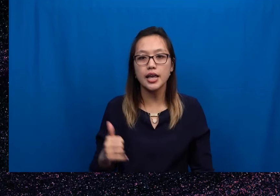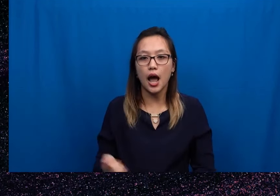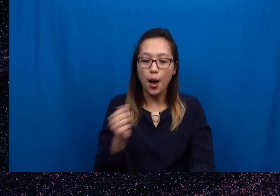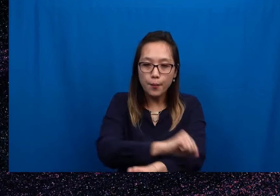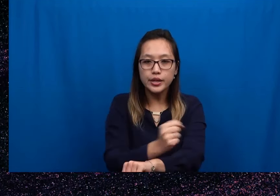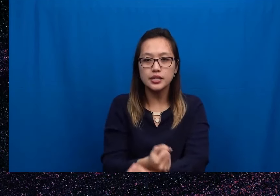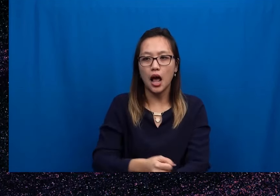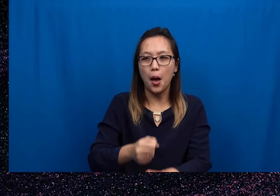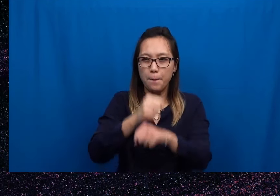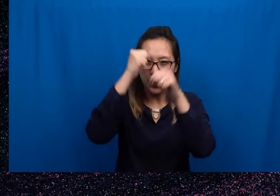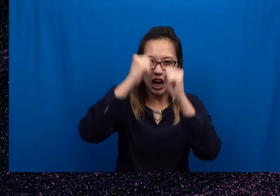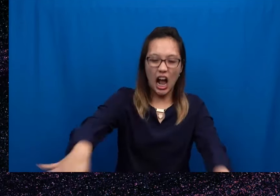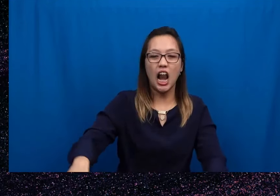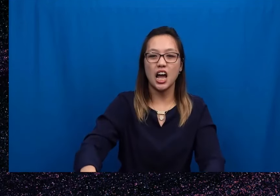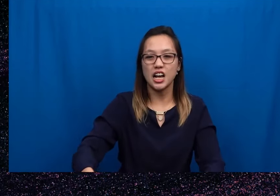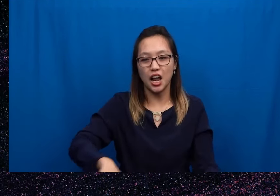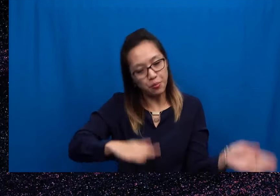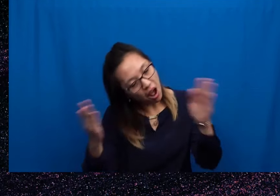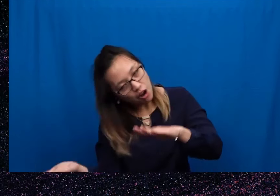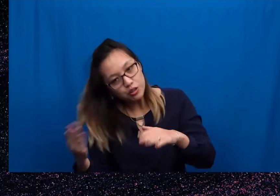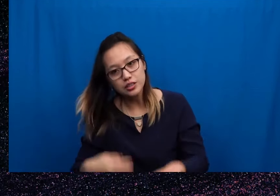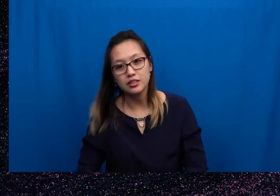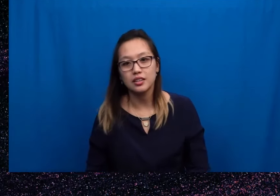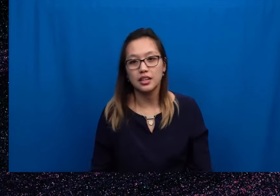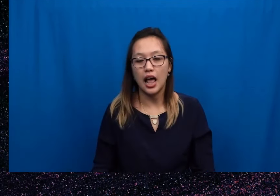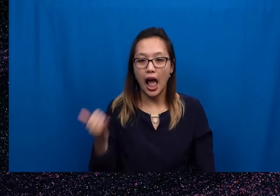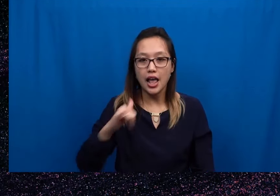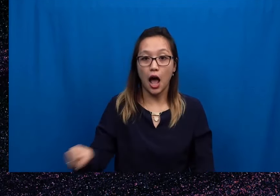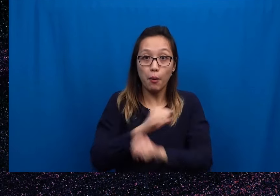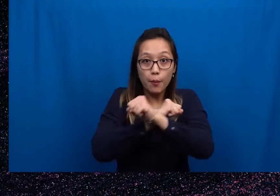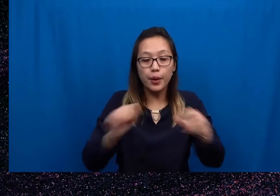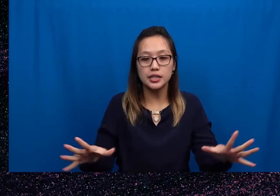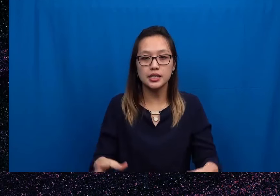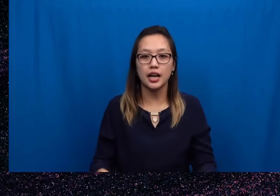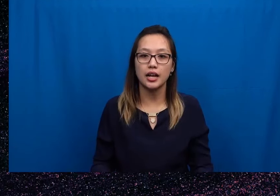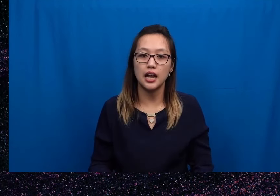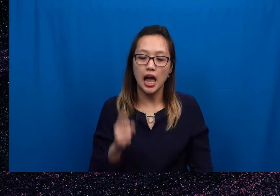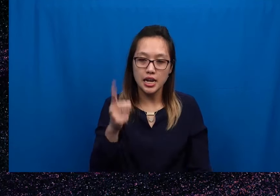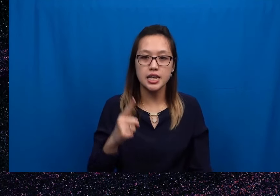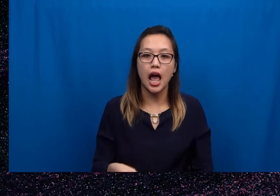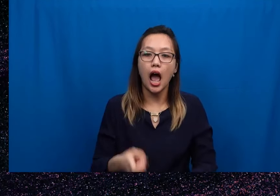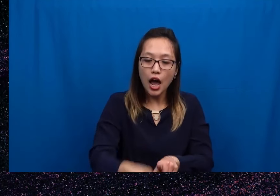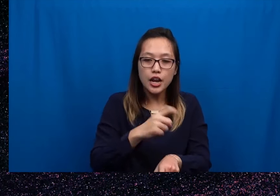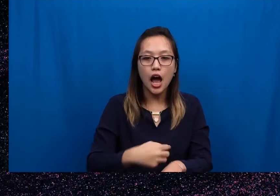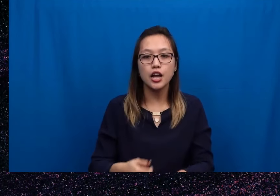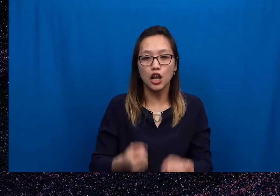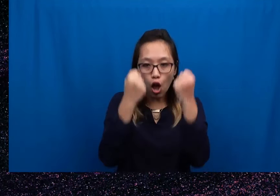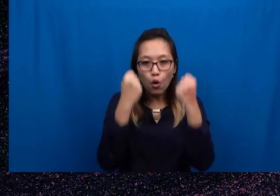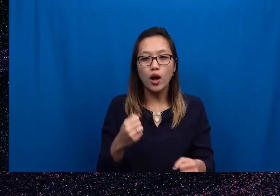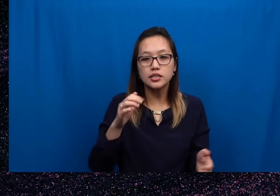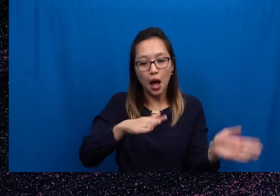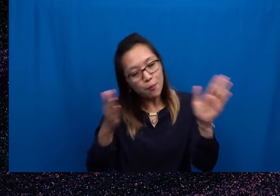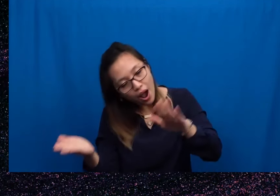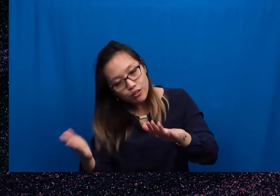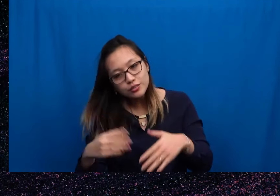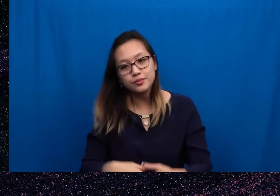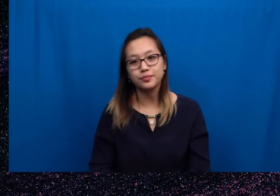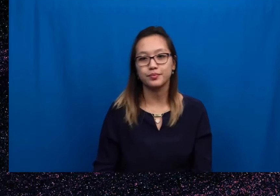yang mencengkram dirinya, yang membebaskan dia dari cengkraman kuasa maut itu. Perhatikan